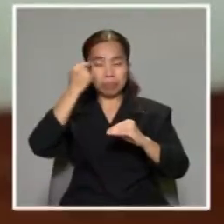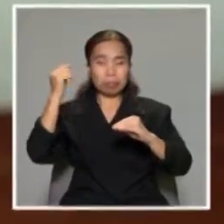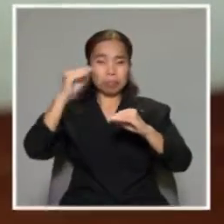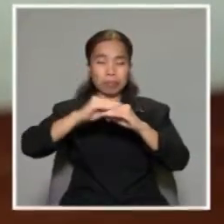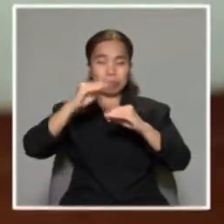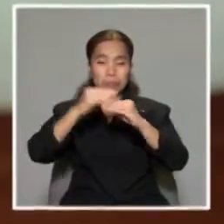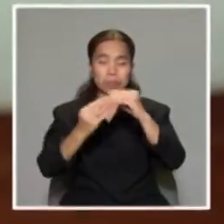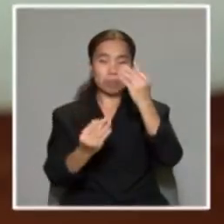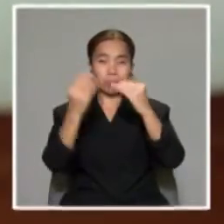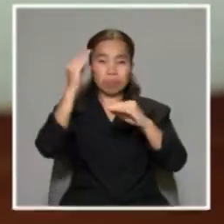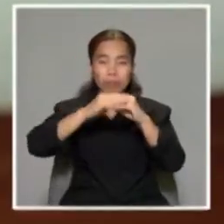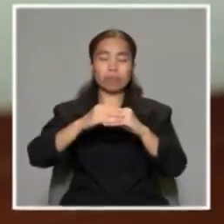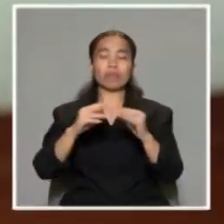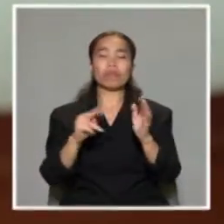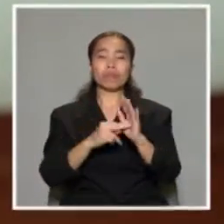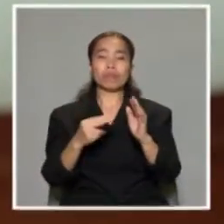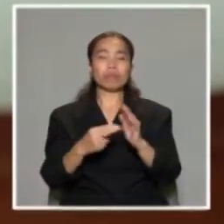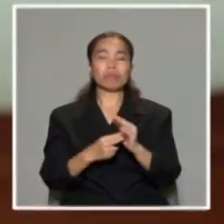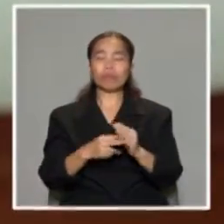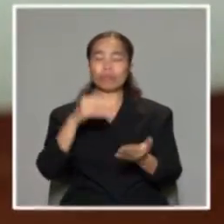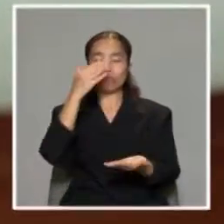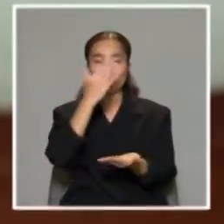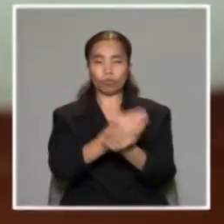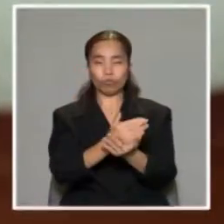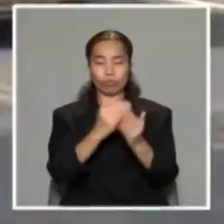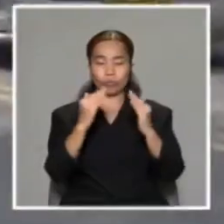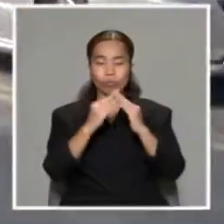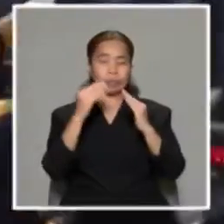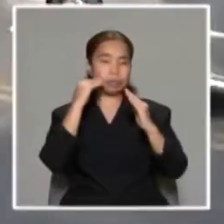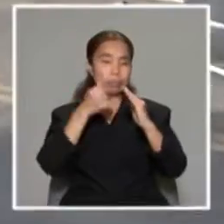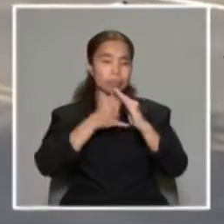หลีกเลี่ยงการออกกำลังกายนอกบ้าน